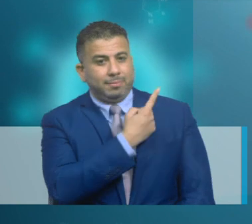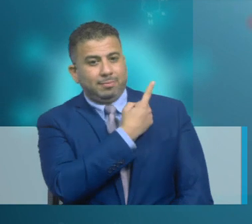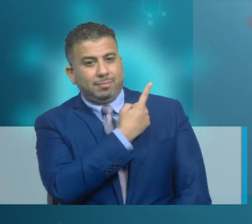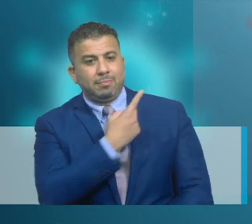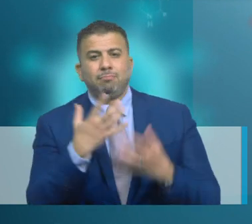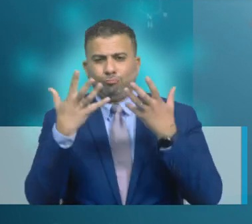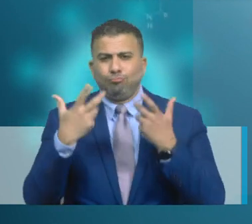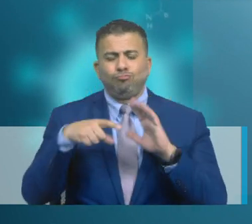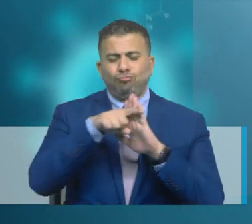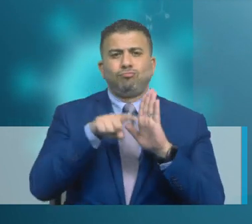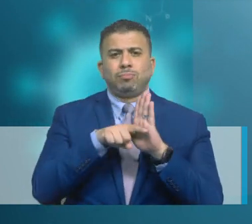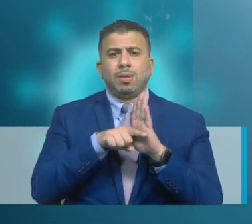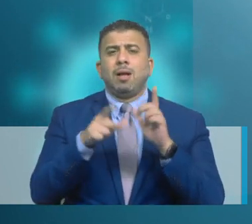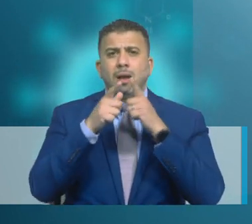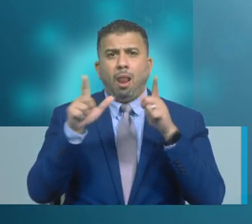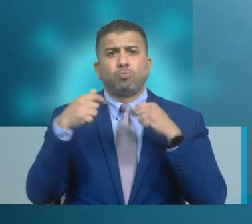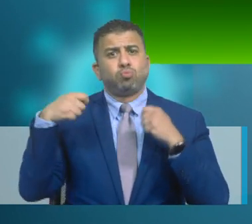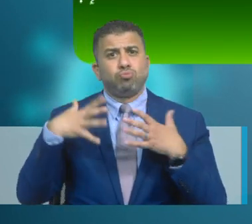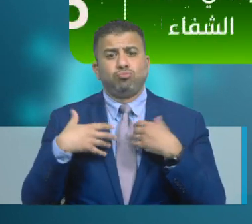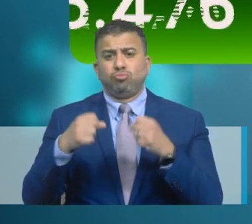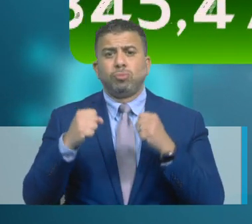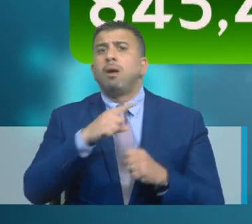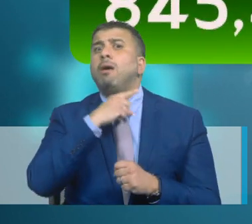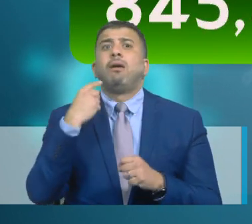883,593 حالة. كما أعلنت الوزارة عن شفاء